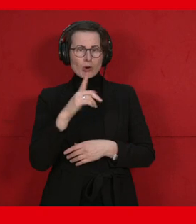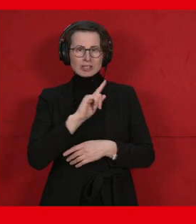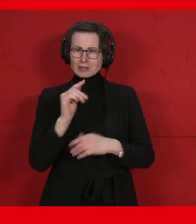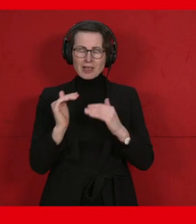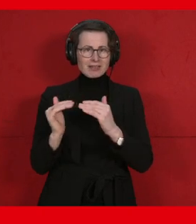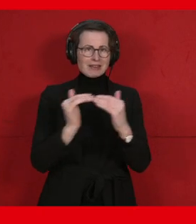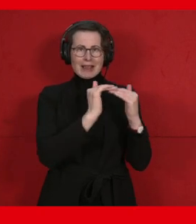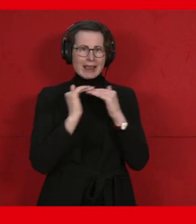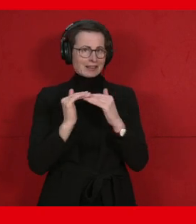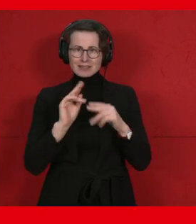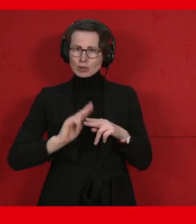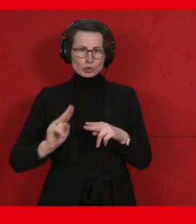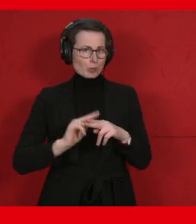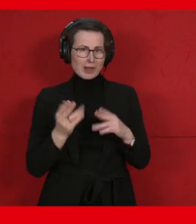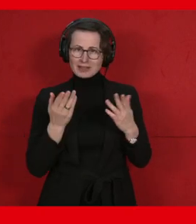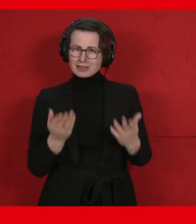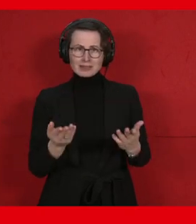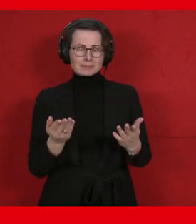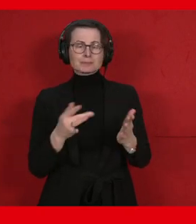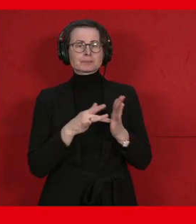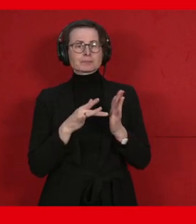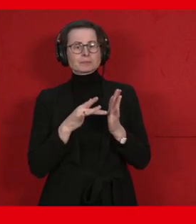Instrumenten, die Deutschland kennt, weil untere